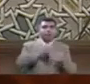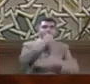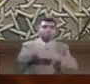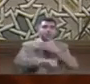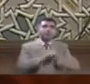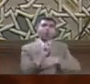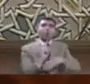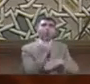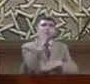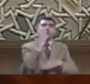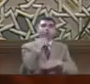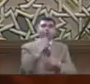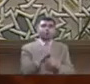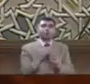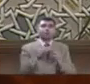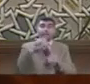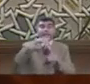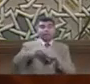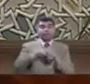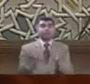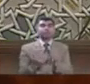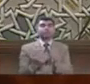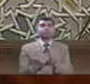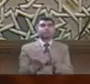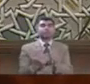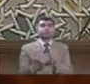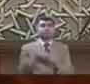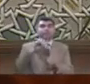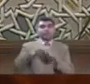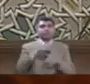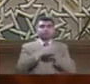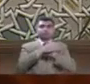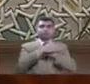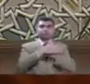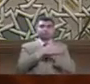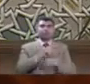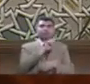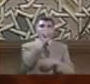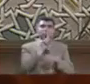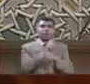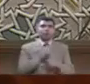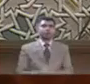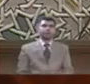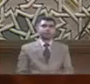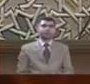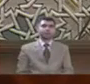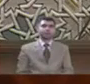ينتمون إليها. سيدات والسادة النواب محترمين عن فريق تجمع الوطني الأحرار، تفضلوا السيد النائب المحترم.